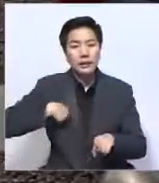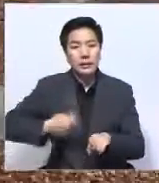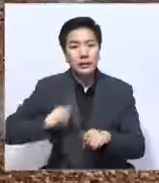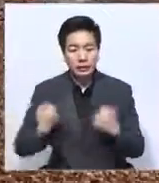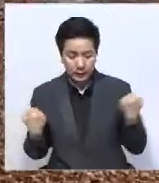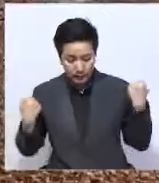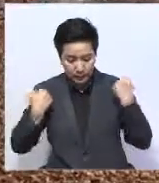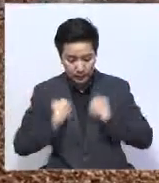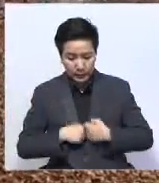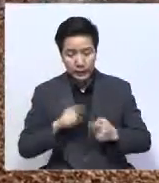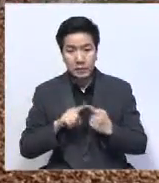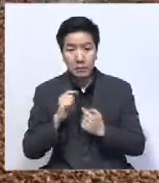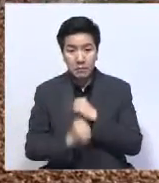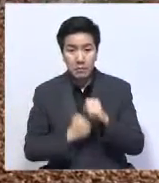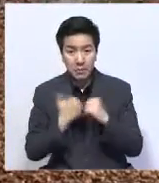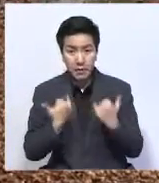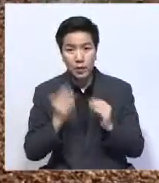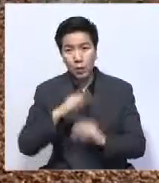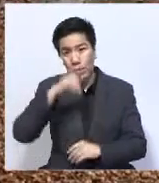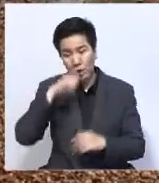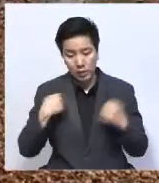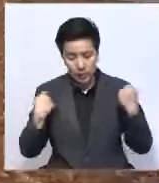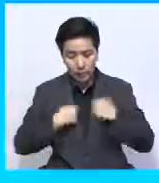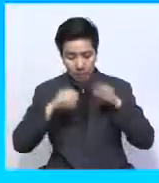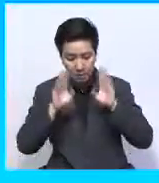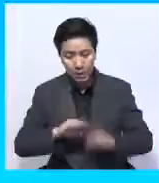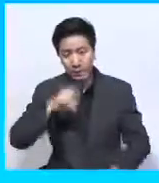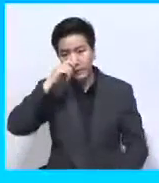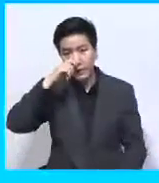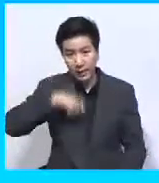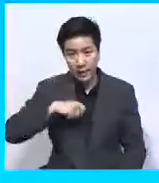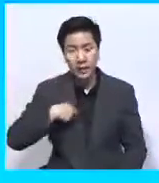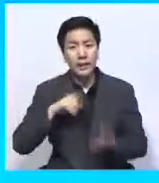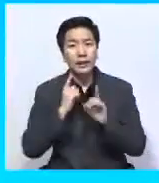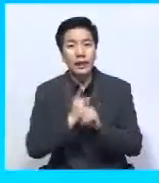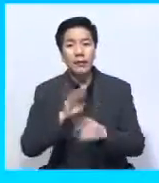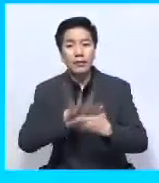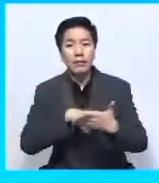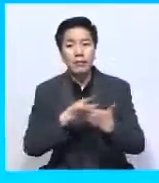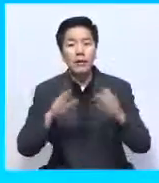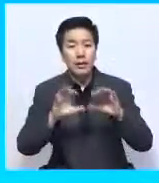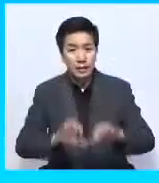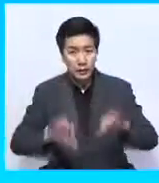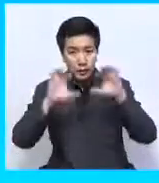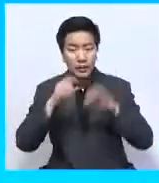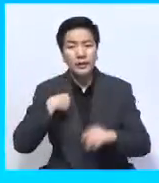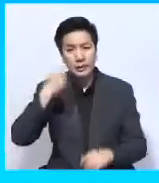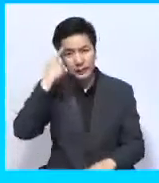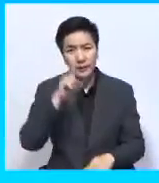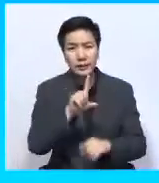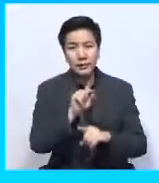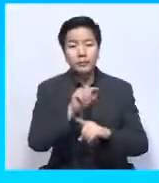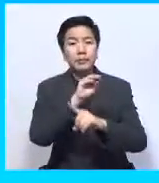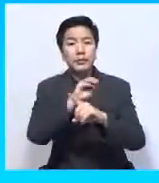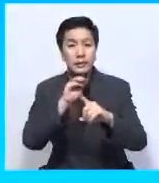ายเรื่องเครื่องแต่งกายที่ปีนี้นะคะคนไทยหันมานิยมแต่งกายด้วยชุดไทยตามนโยบายรัฐบาลมากยิ่งขึ้นคิดเป็นร้อยละ